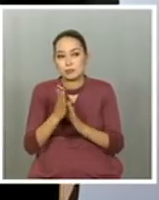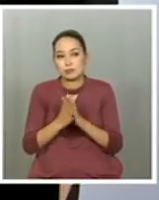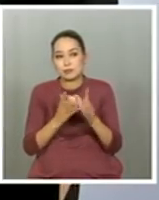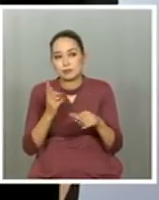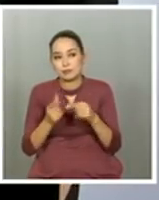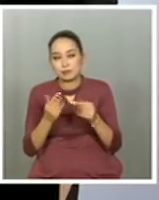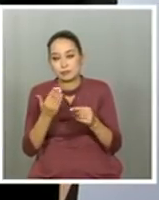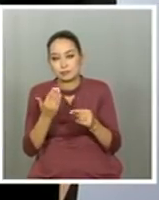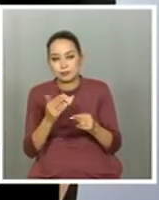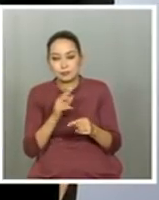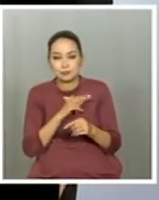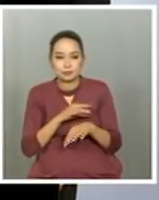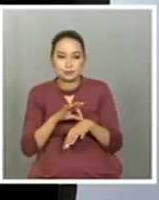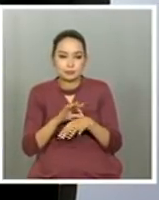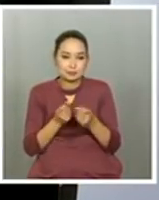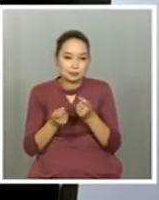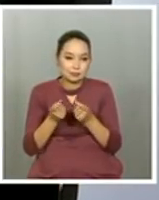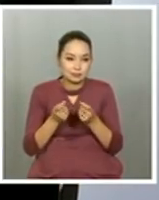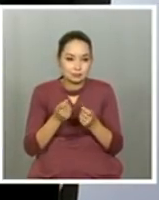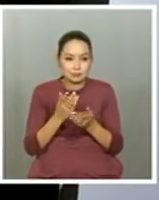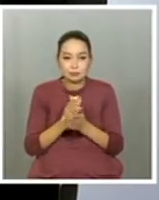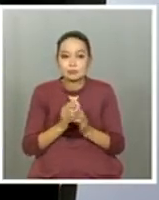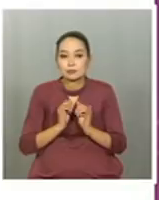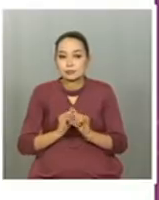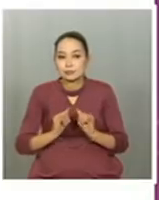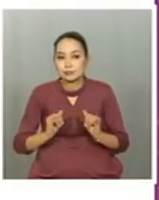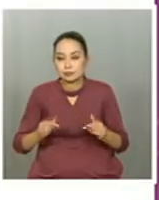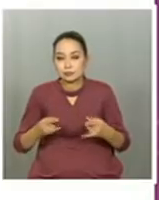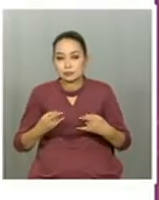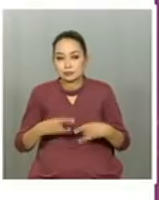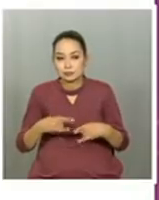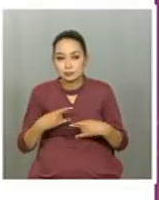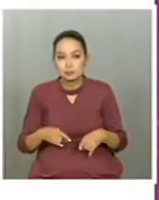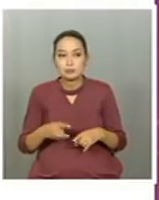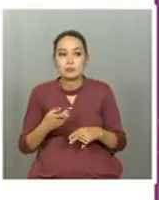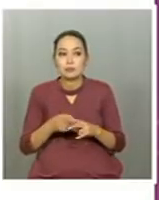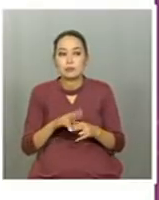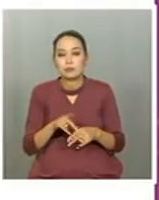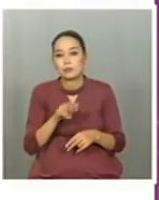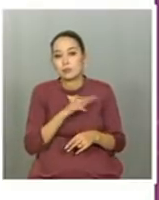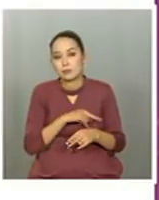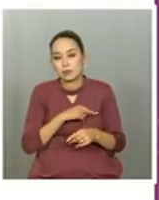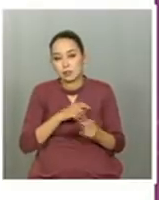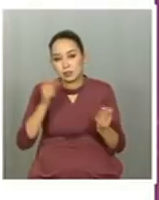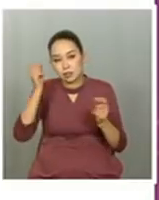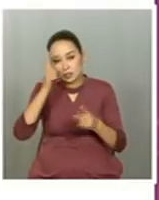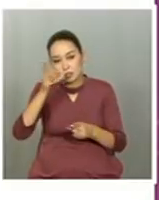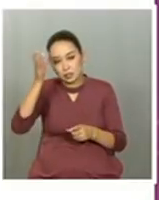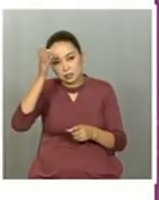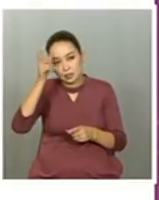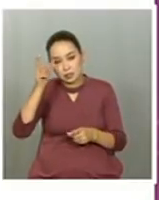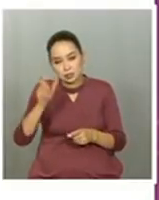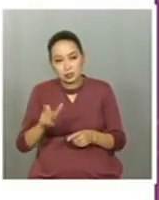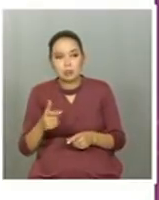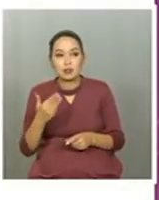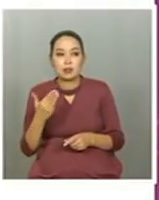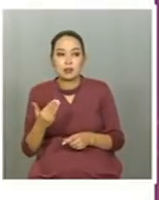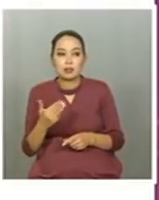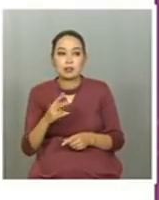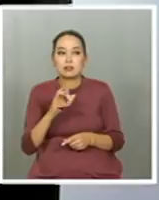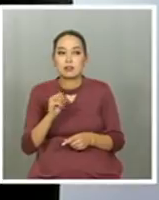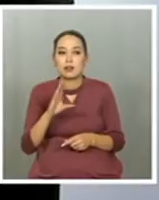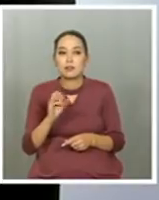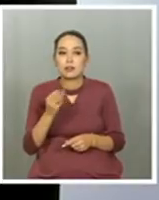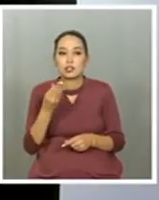жүретін процесс. Олай болса, бұл процесті анықтап зерттеген әкелі балалы Навашиндер.